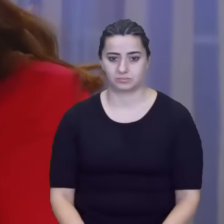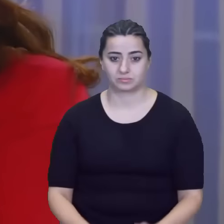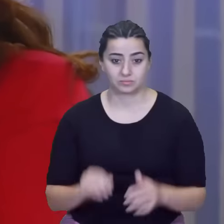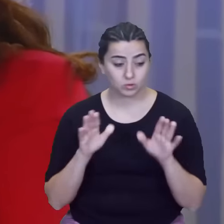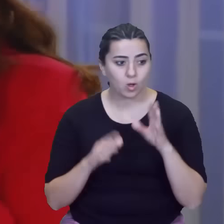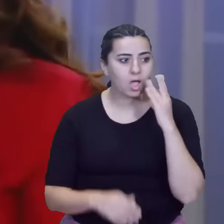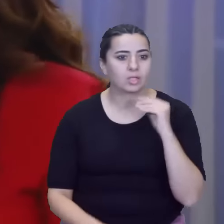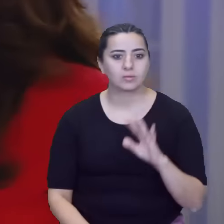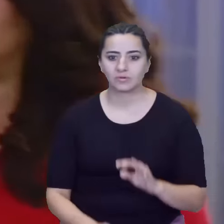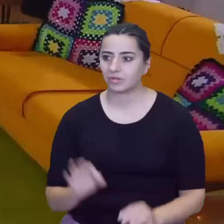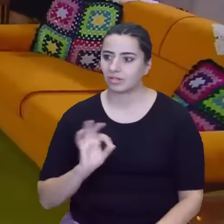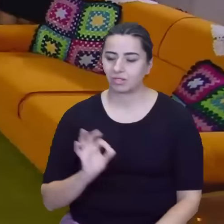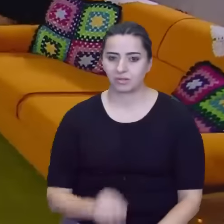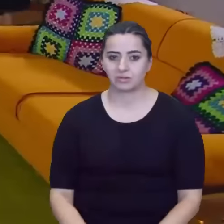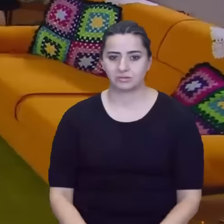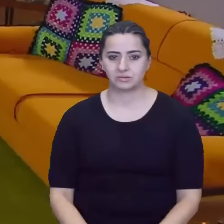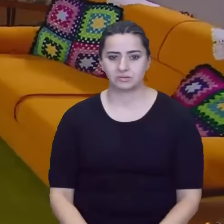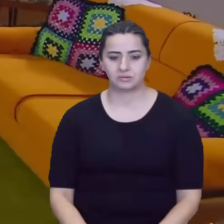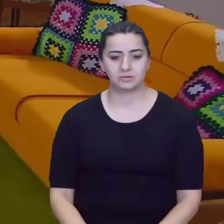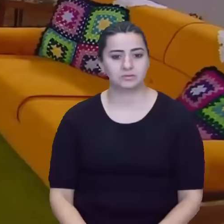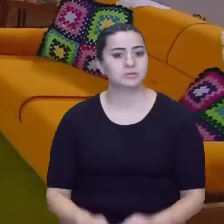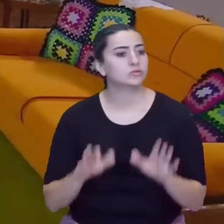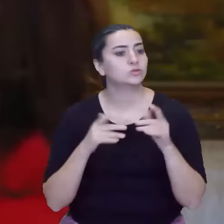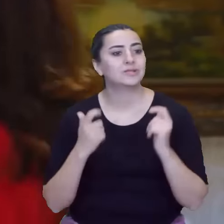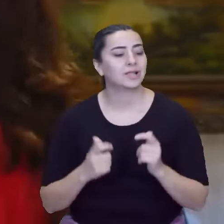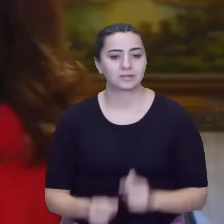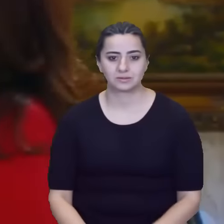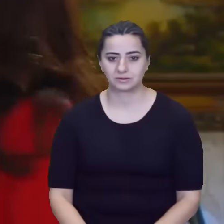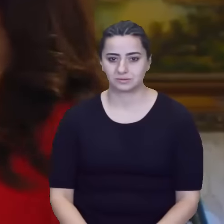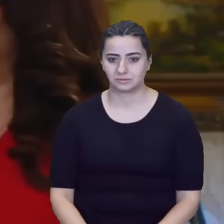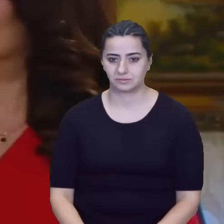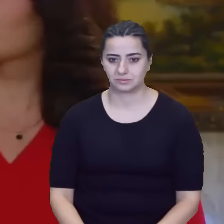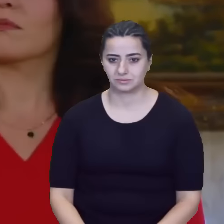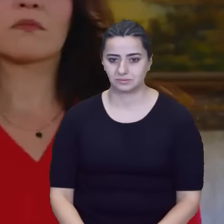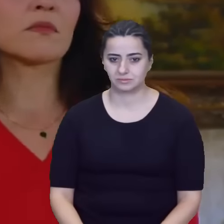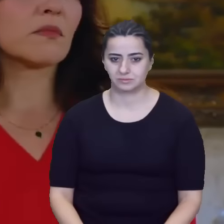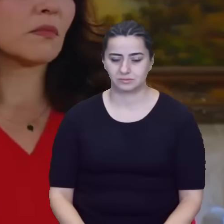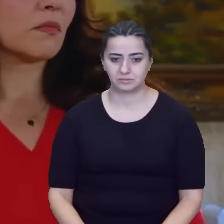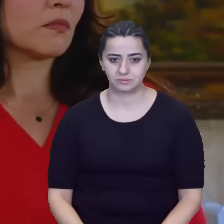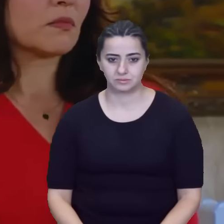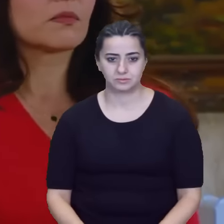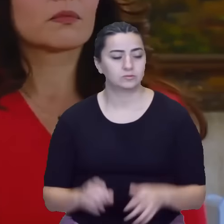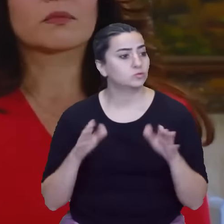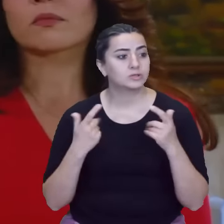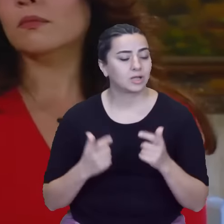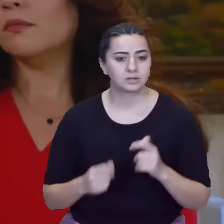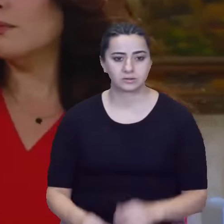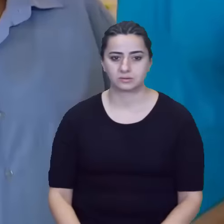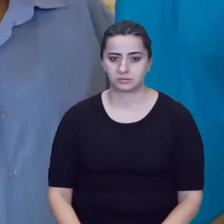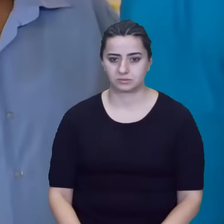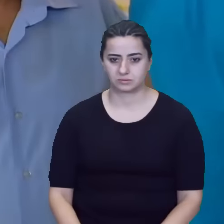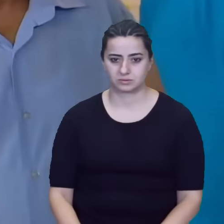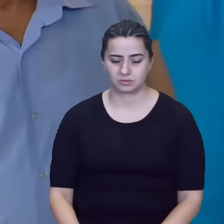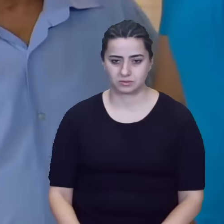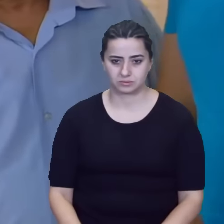Kuşu anlamadı. Ha, şey, Mr. Spock nerede? Çağatay. Ha. En son seni